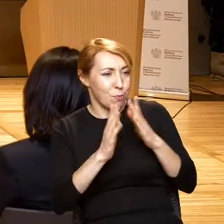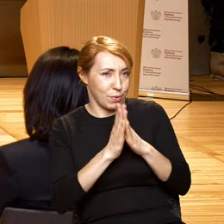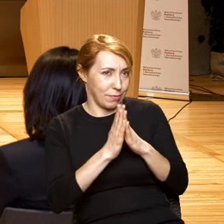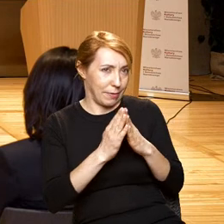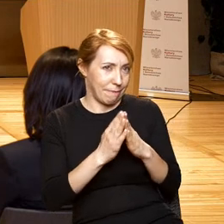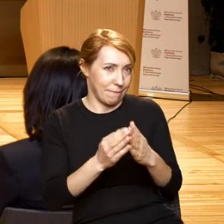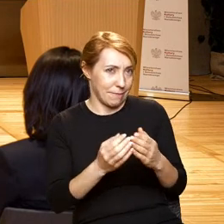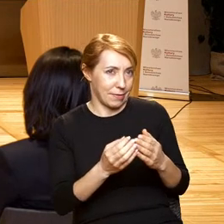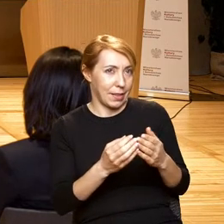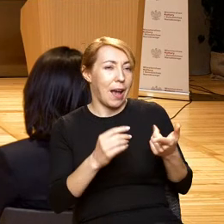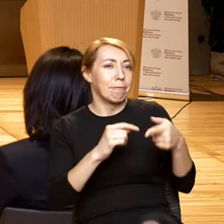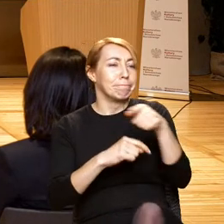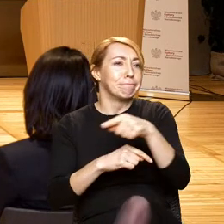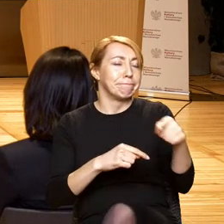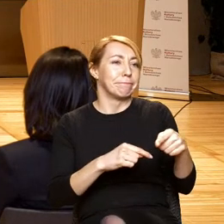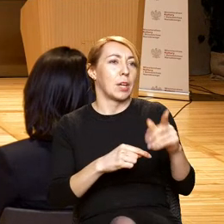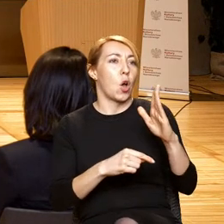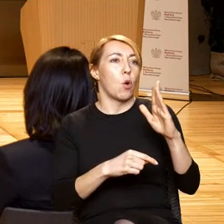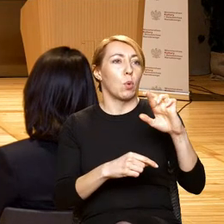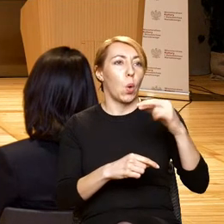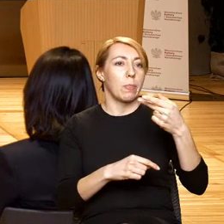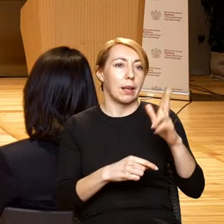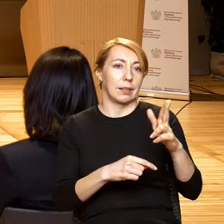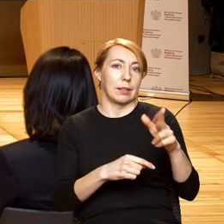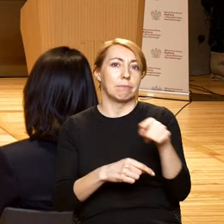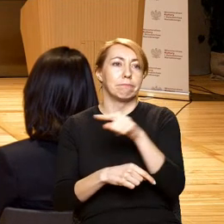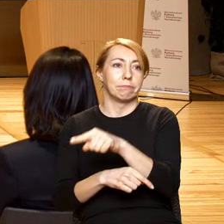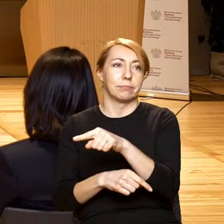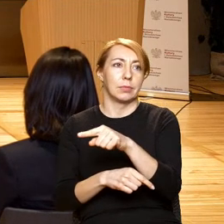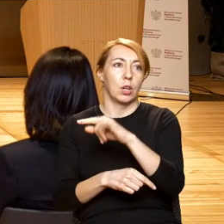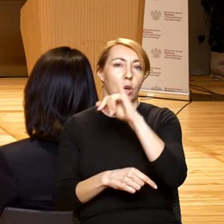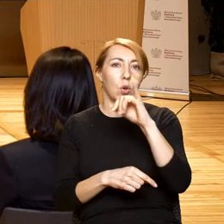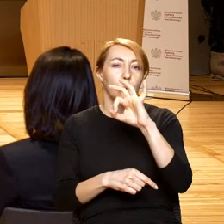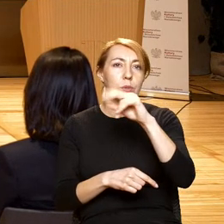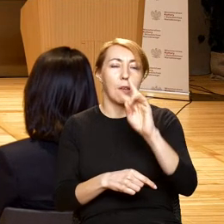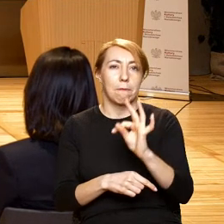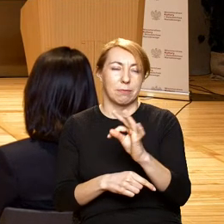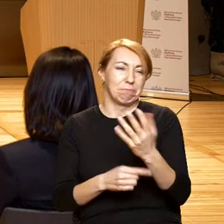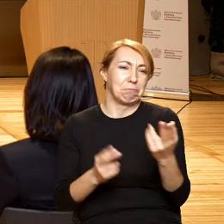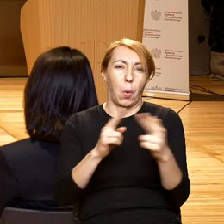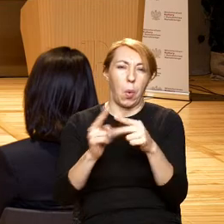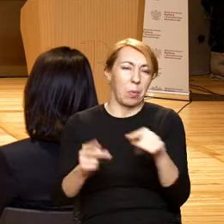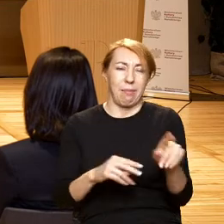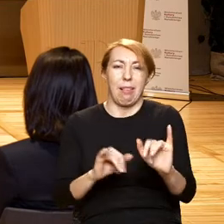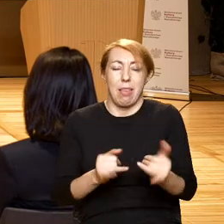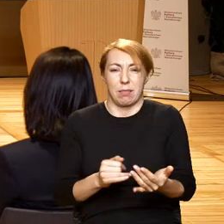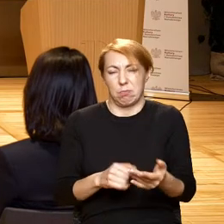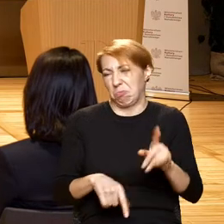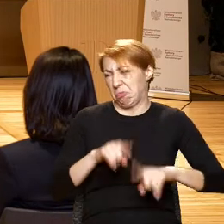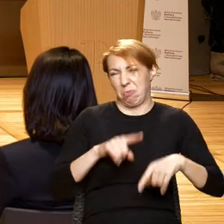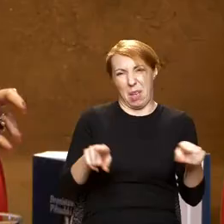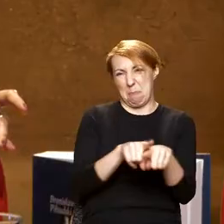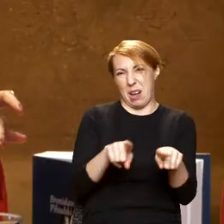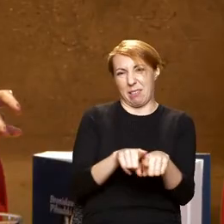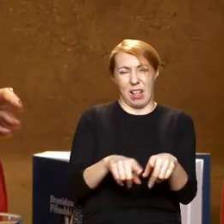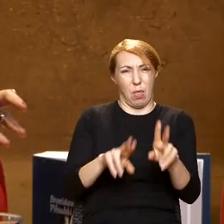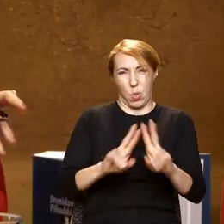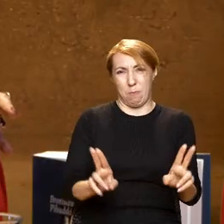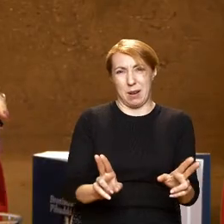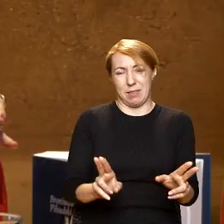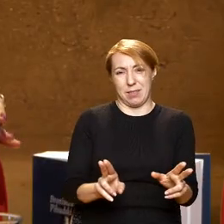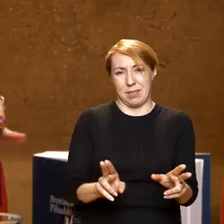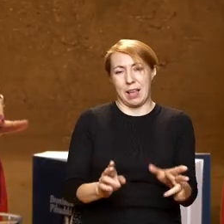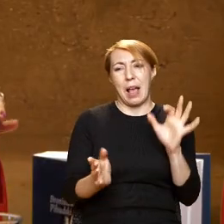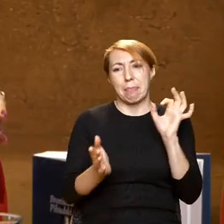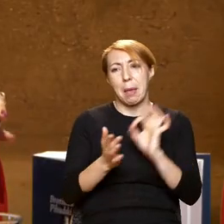jak się układało między Bronkiem a Józkiem? Jak między braćmi, tak, jak między braćmi. Oni